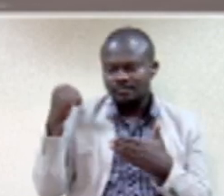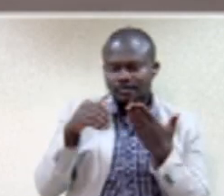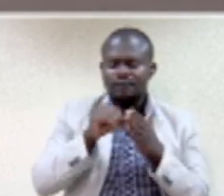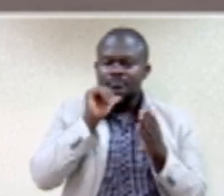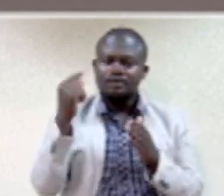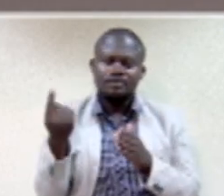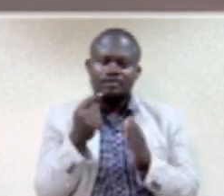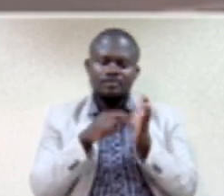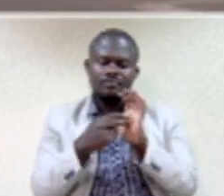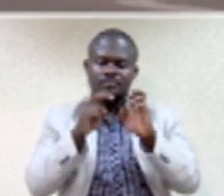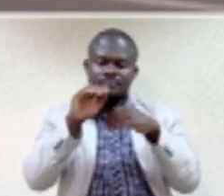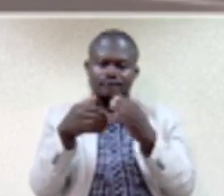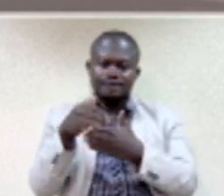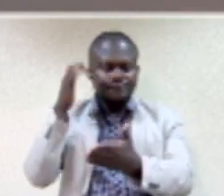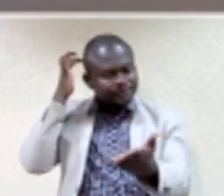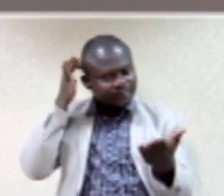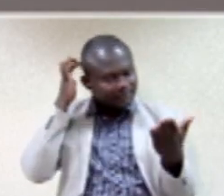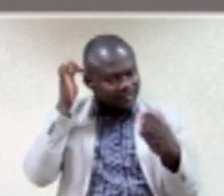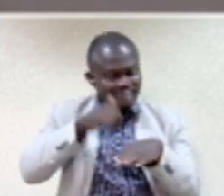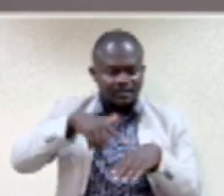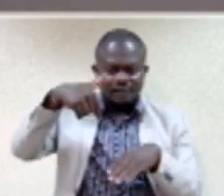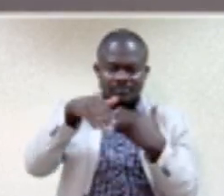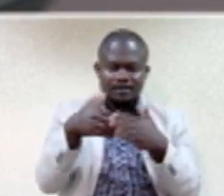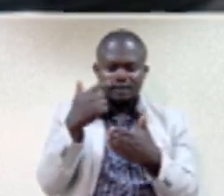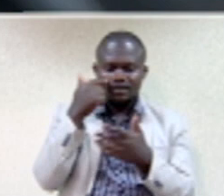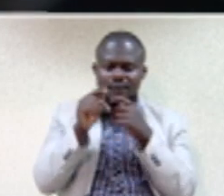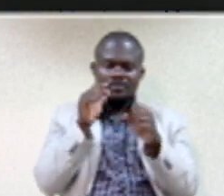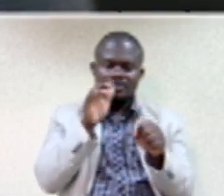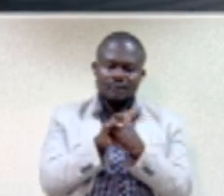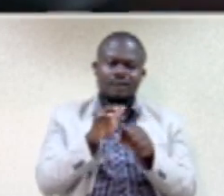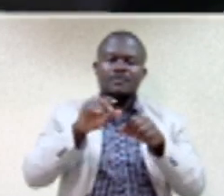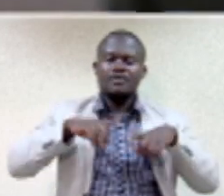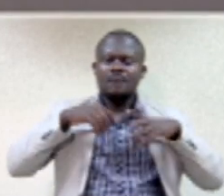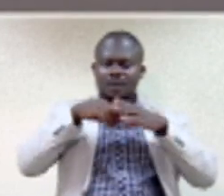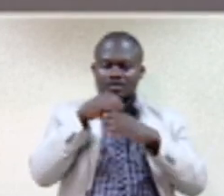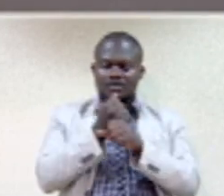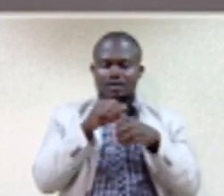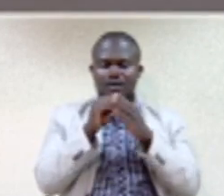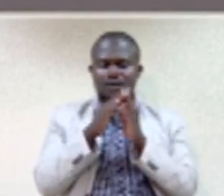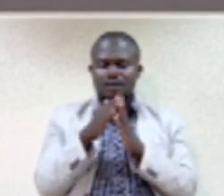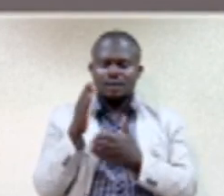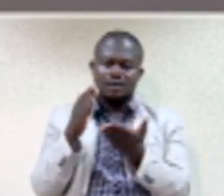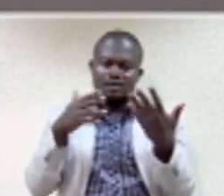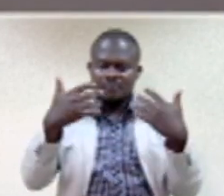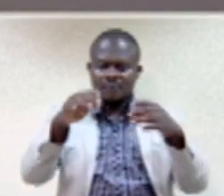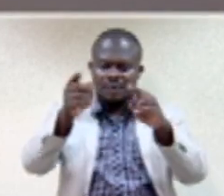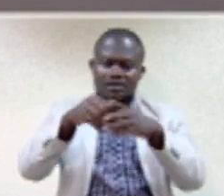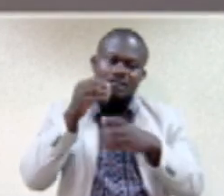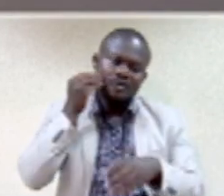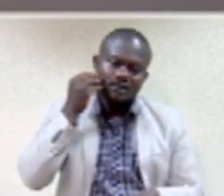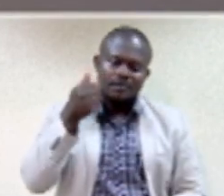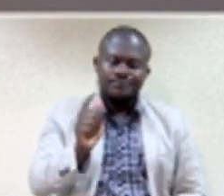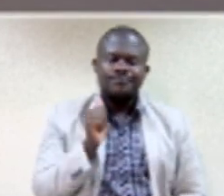muntu n'umwe hari bivuze neza ko samoya zageze benshi mu batuye cyangwa se makora muri uyu mujyi wa Huye bamaze kugera mu ngo